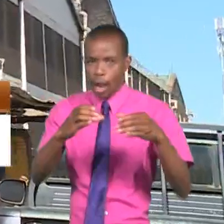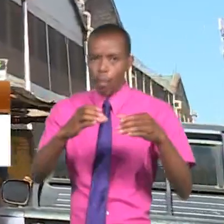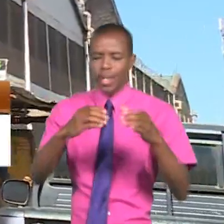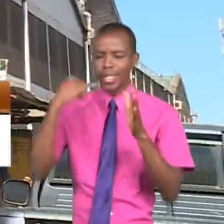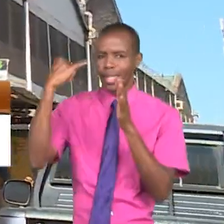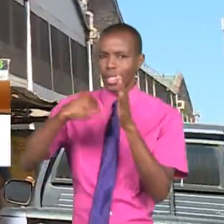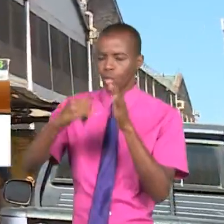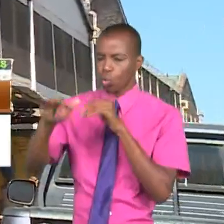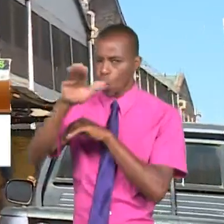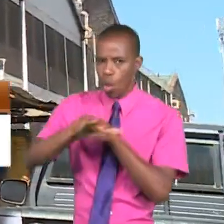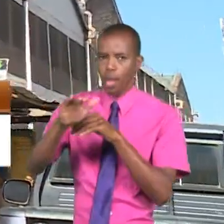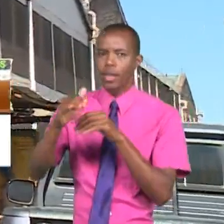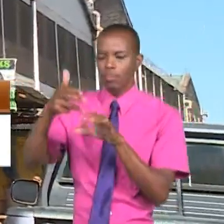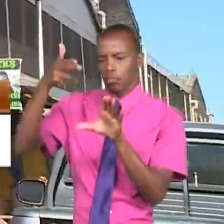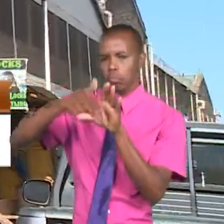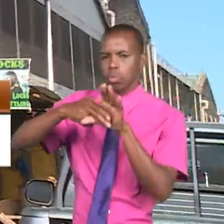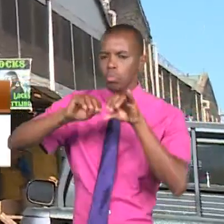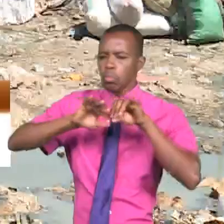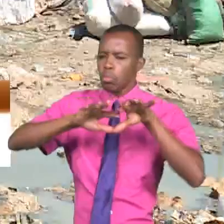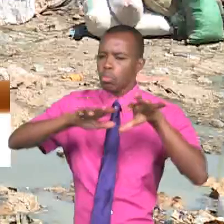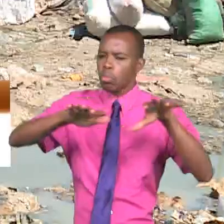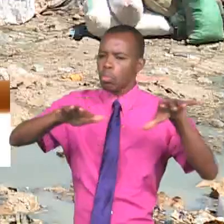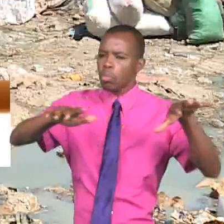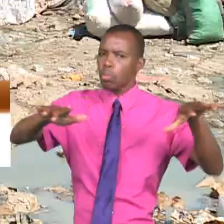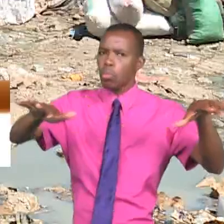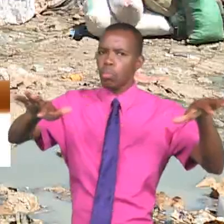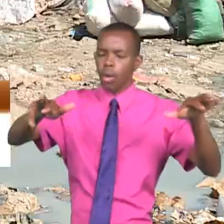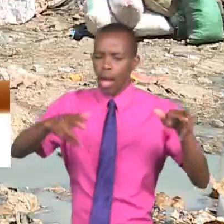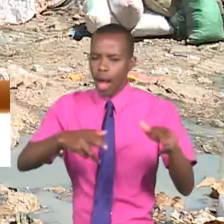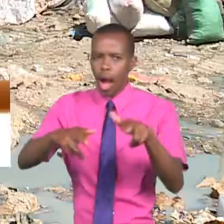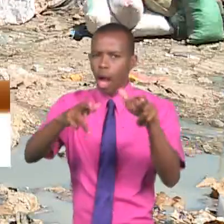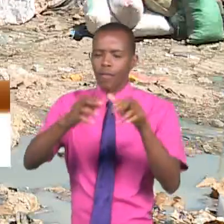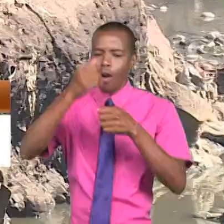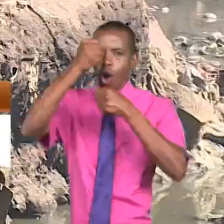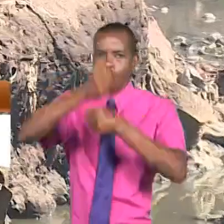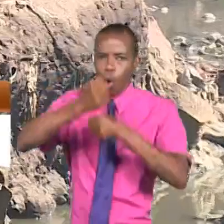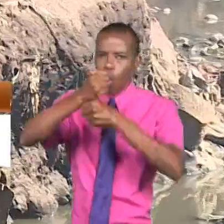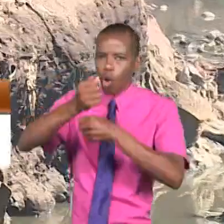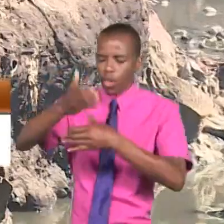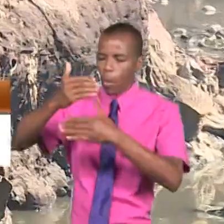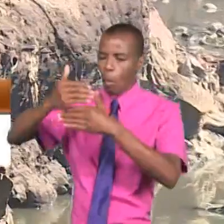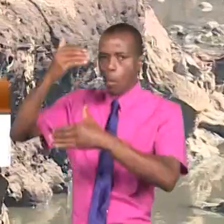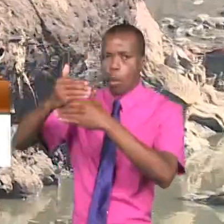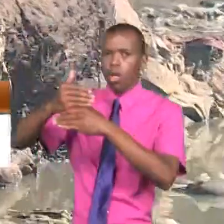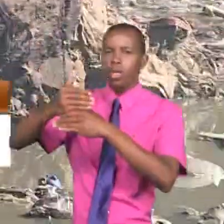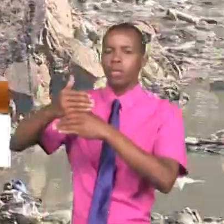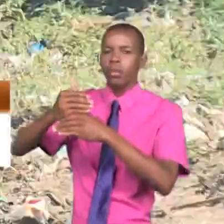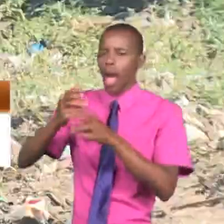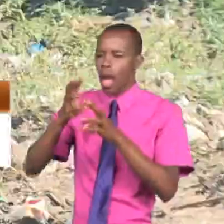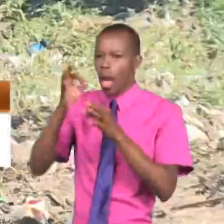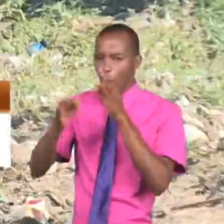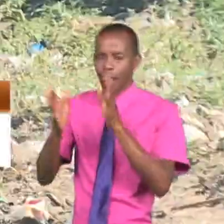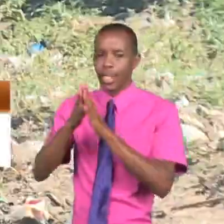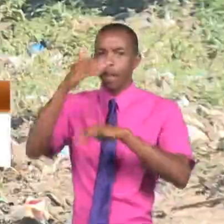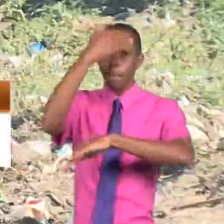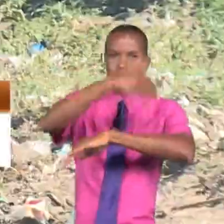industrial area. Mafuta haya yalisambaa na kufuata mkondo wa mto Ngong iliyoko katika mpaka wa Mbakasi na Makadara. Hiyo